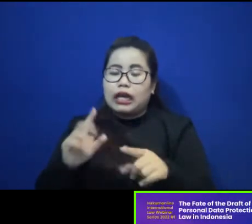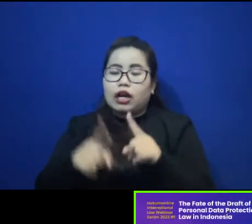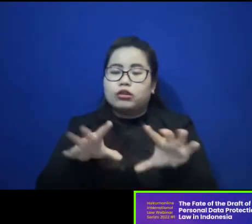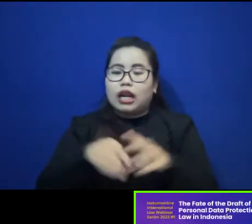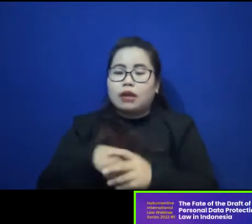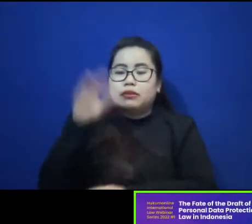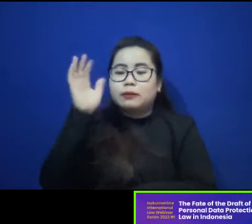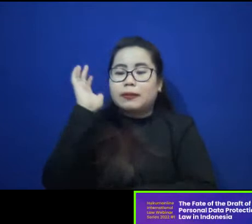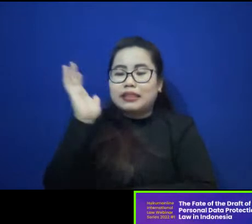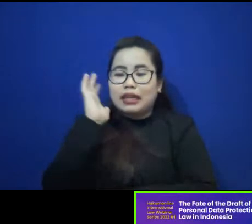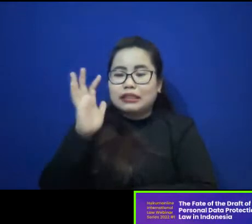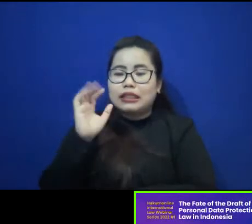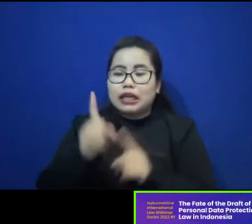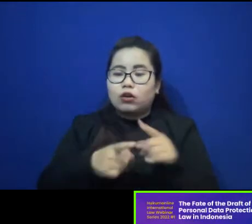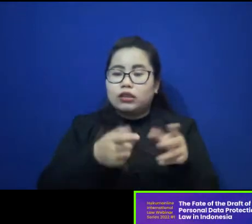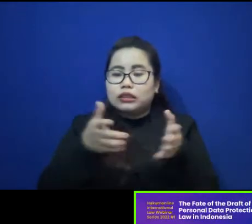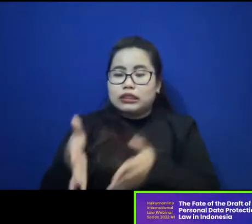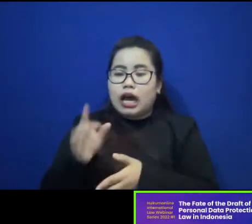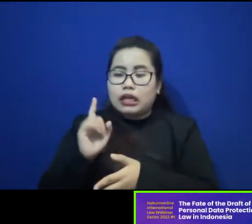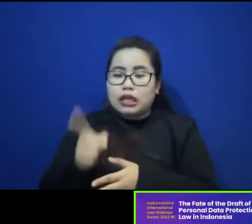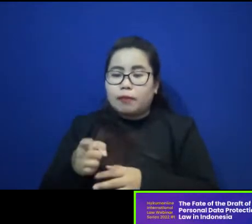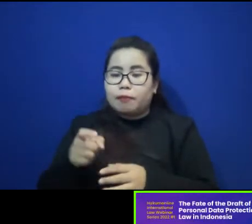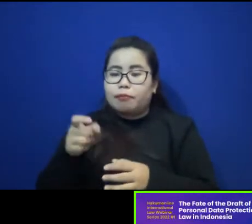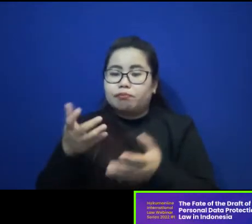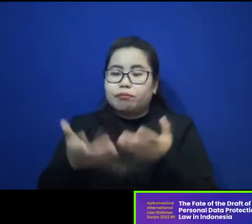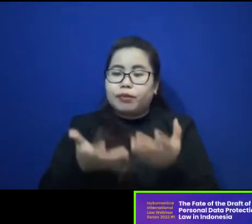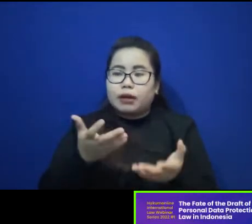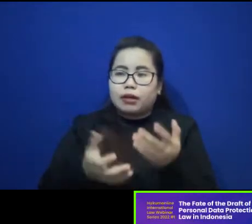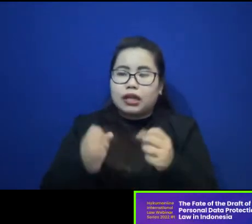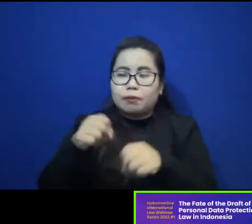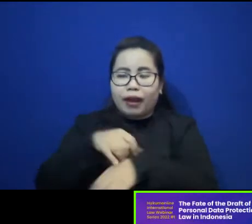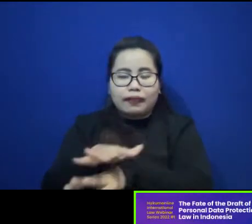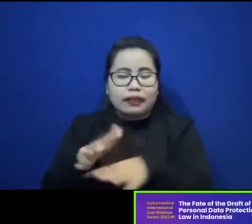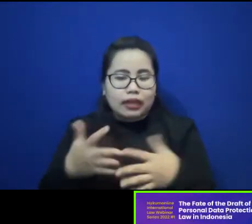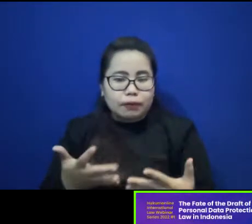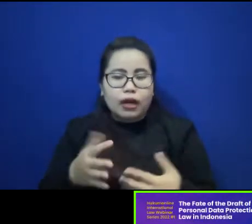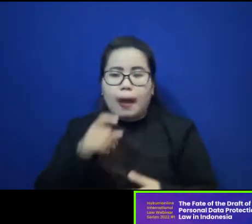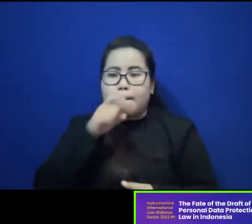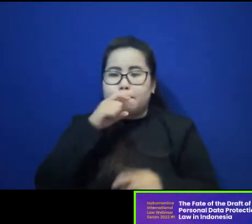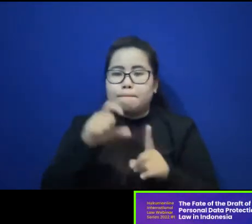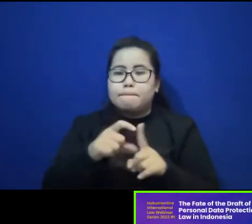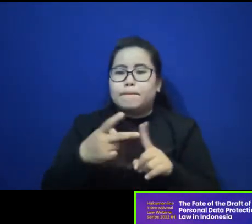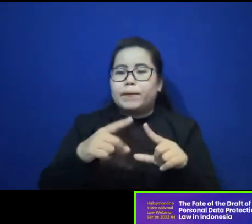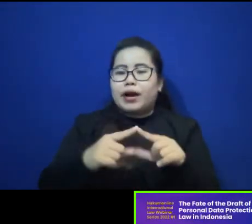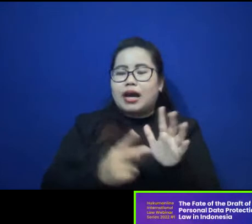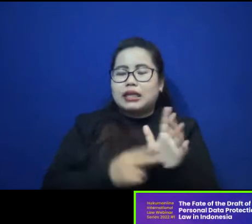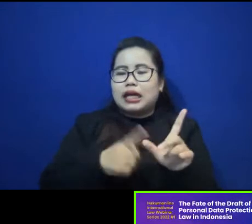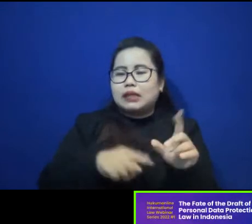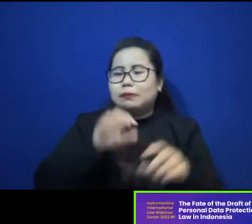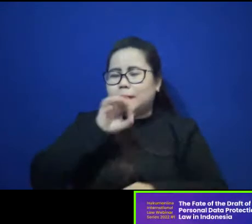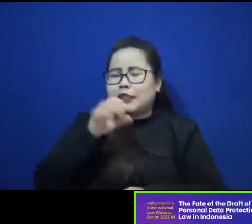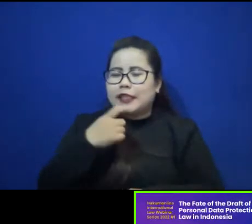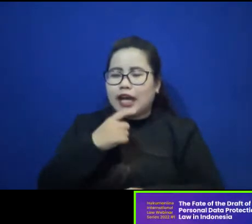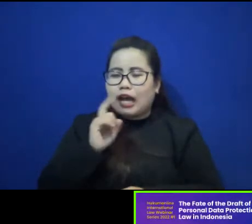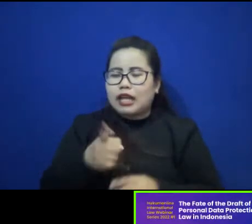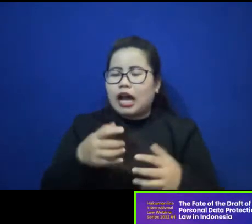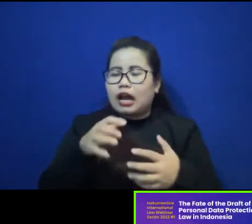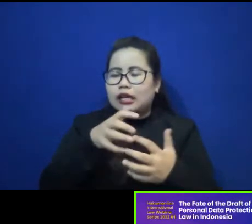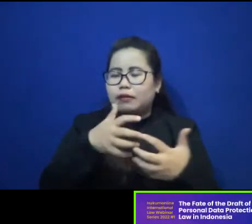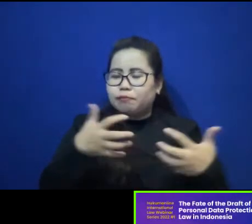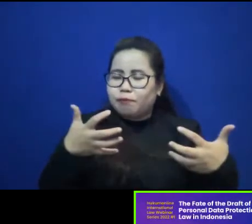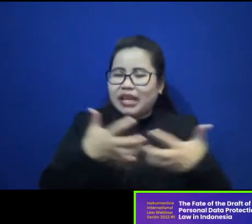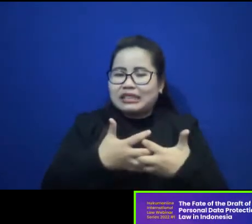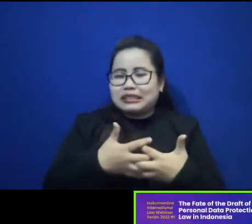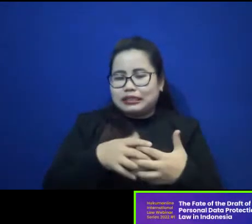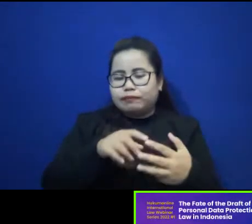Dani kita melihat dari sisi praktisnya kayak gimana tadi pada ini berbicara dari aspek implikasinya ada tiga pointer yang dibicarakan di